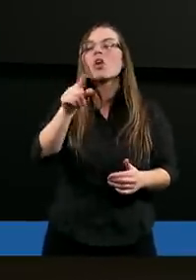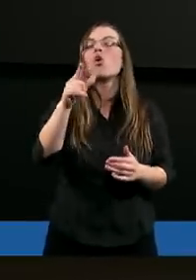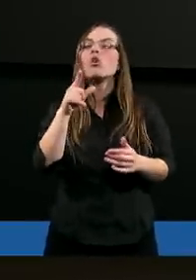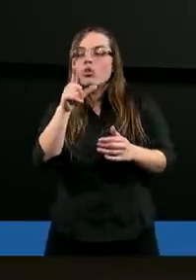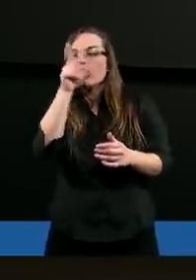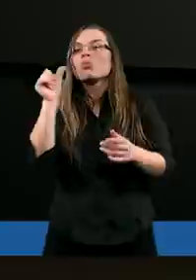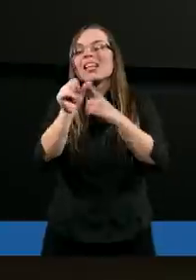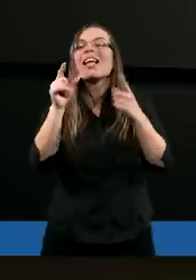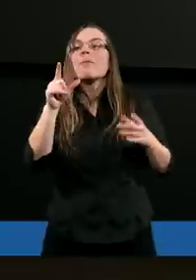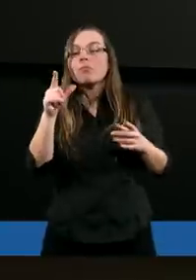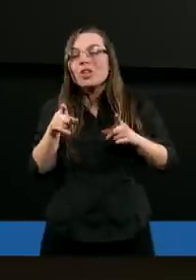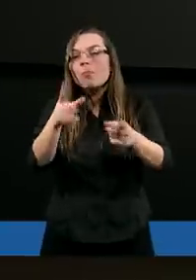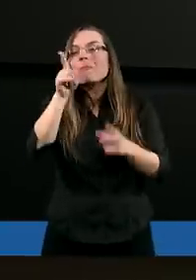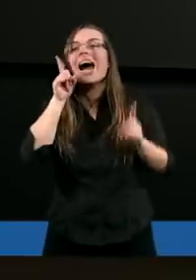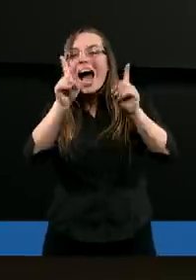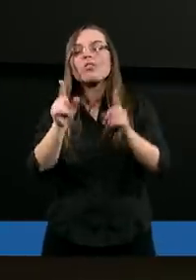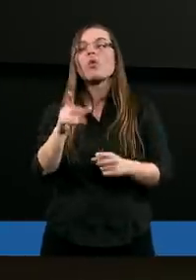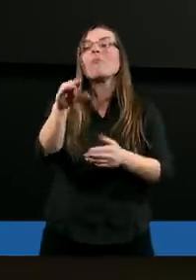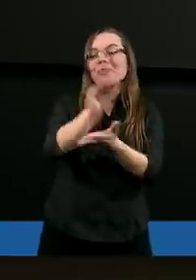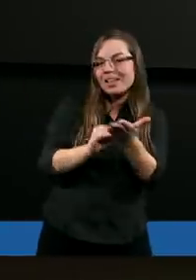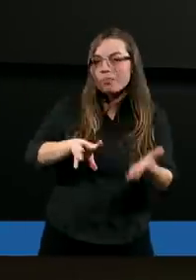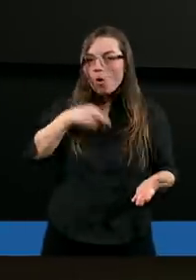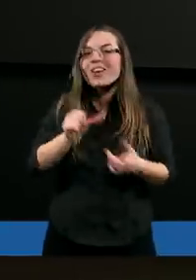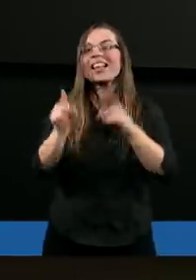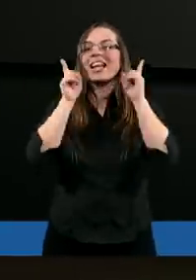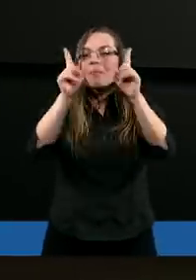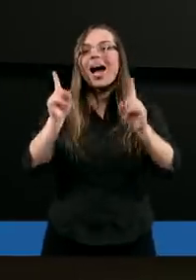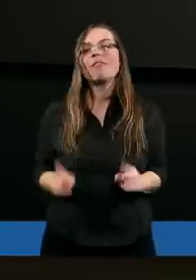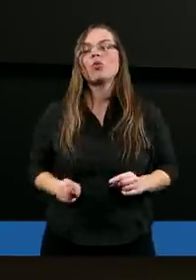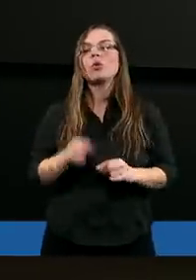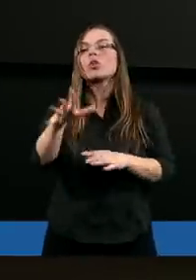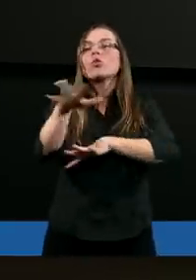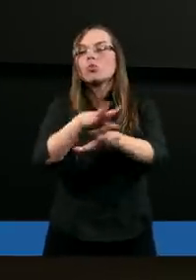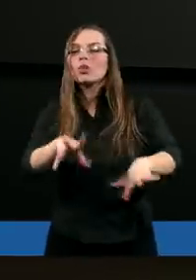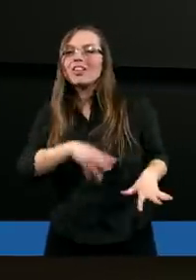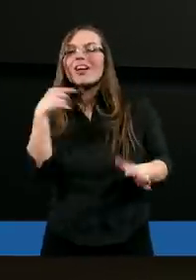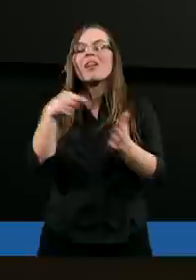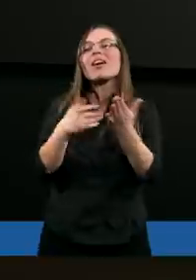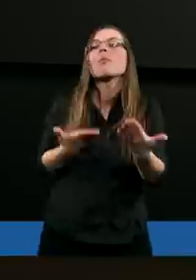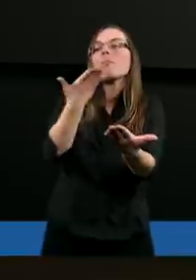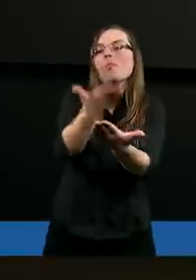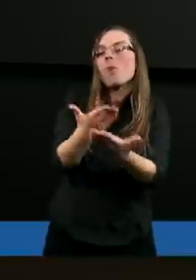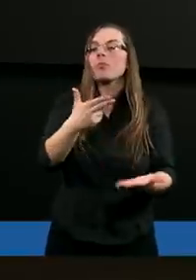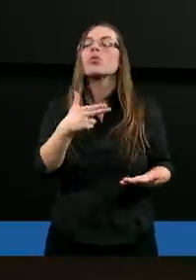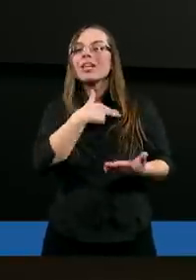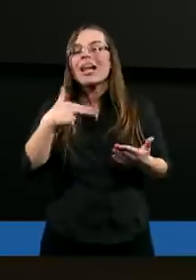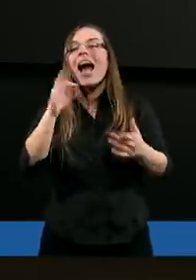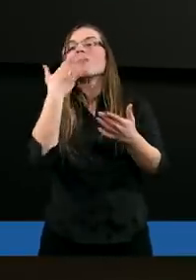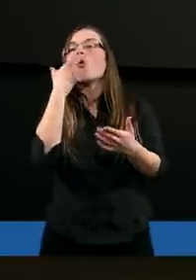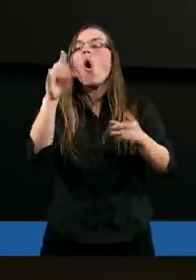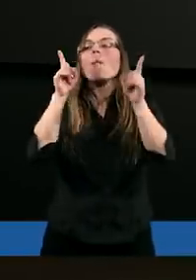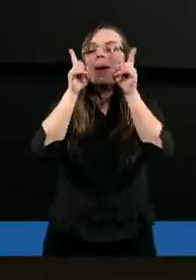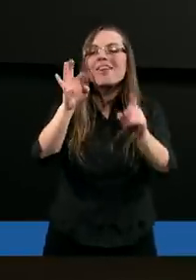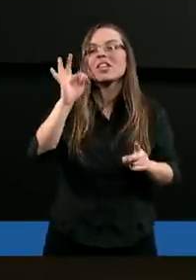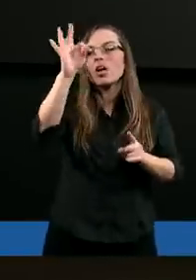prawdą. Oczywiście Pismo Święte jest prawdą, tylko że Duch Święty też właśnie przekonuje nas o prawdzie i to jest Jego